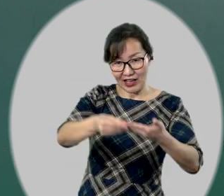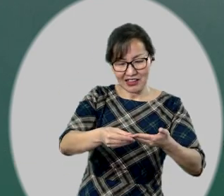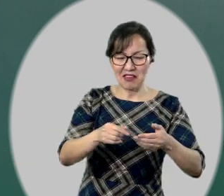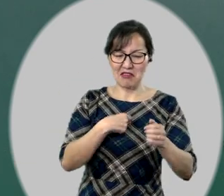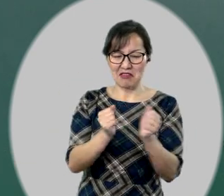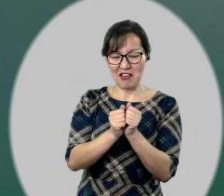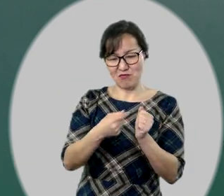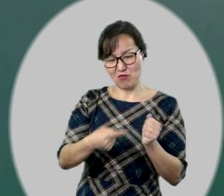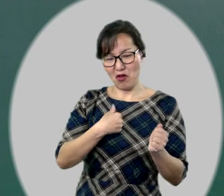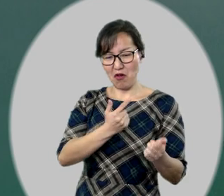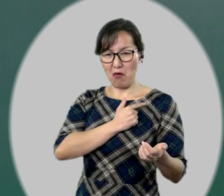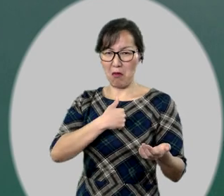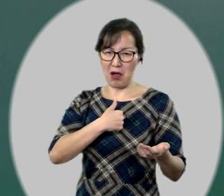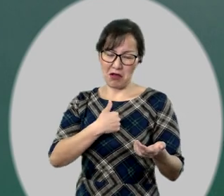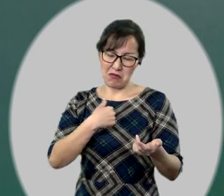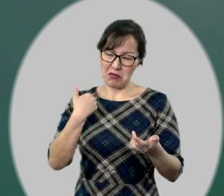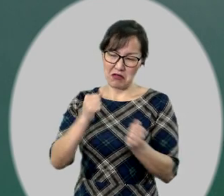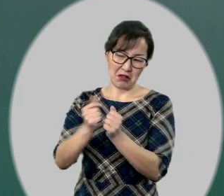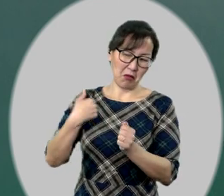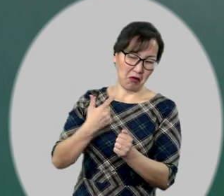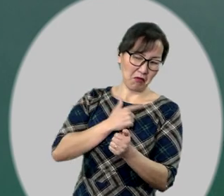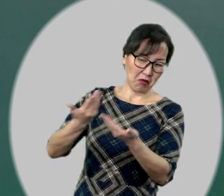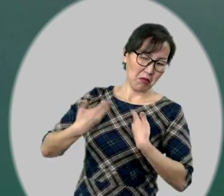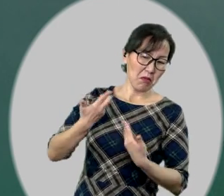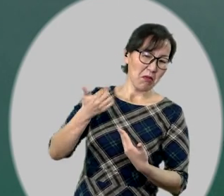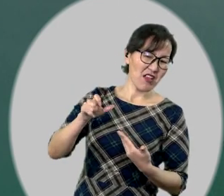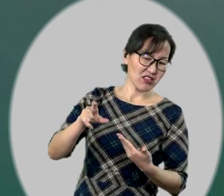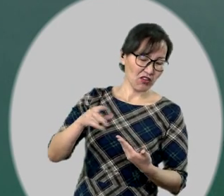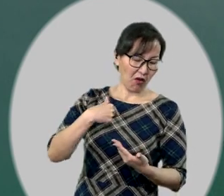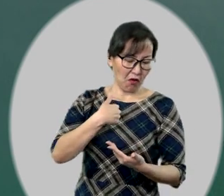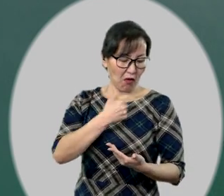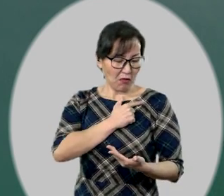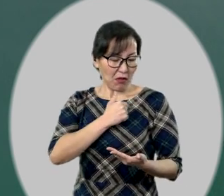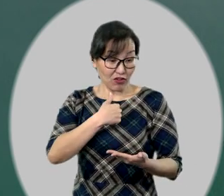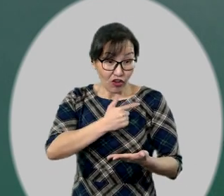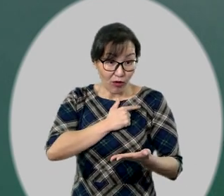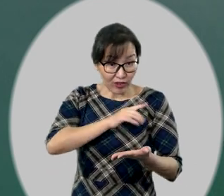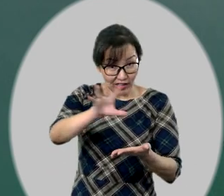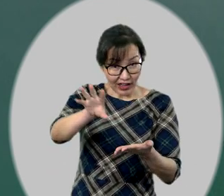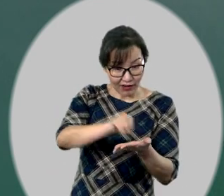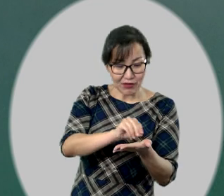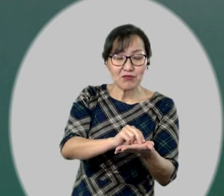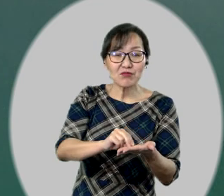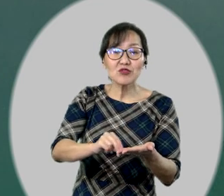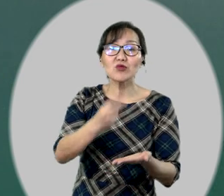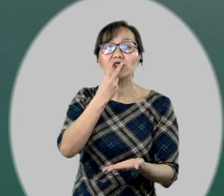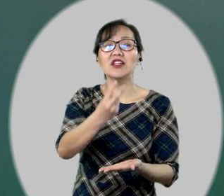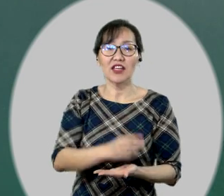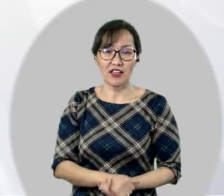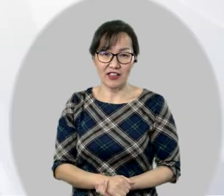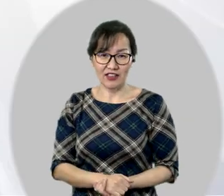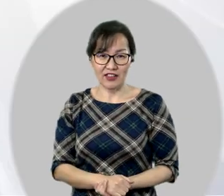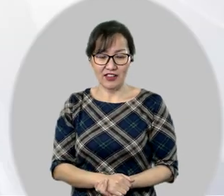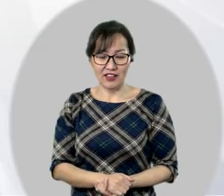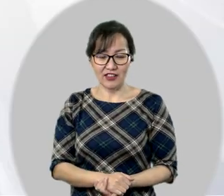байж маагдагүй. Төгүйл төр үйд нэ, яг яж гомдаасын мэй. Төр нөгүйл мүүүүүгдэр бүгдэрээ пичичин.